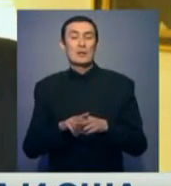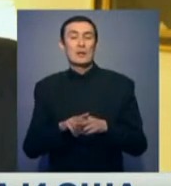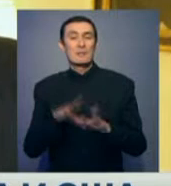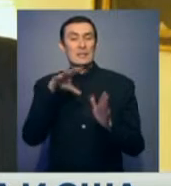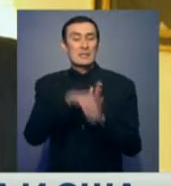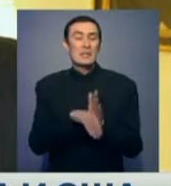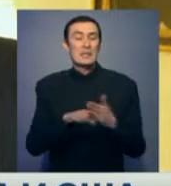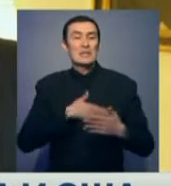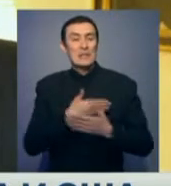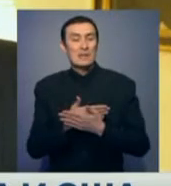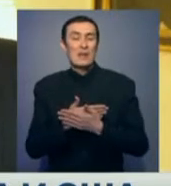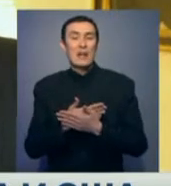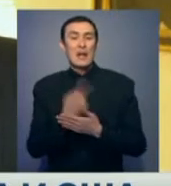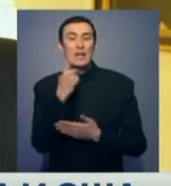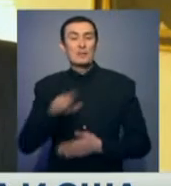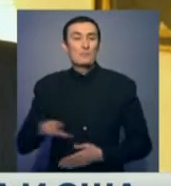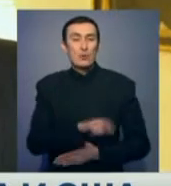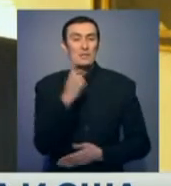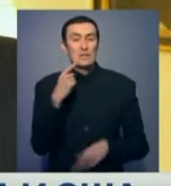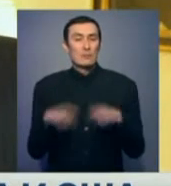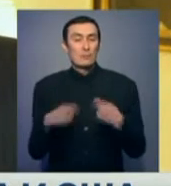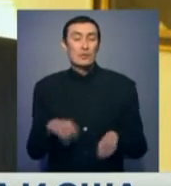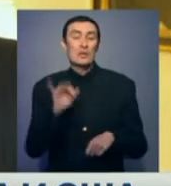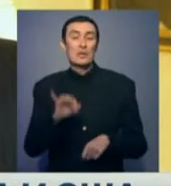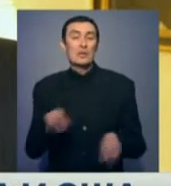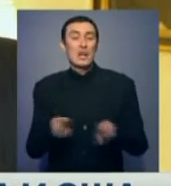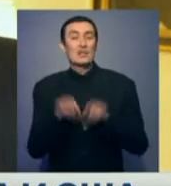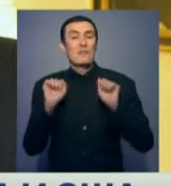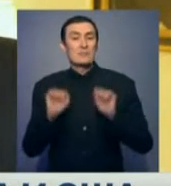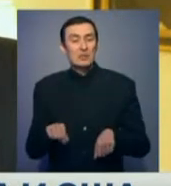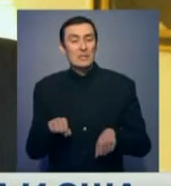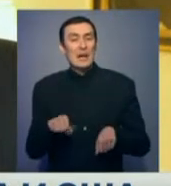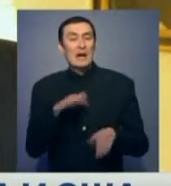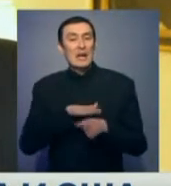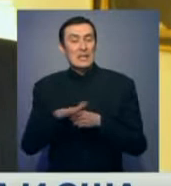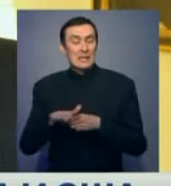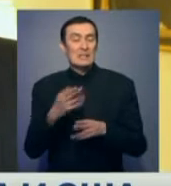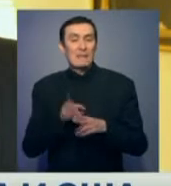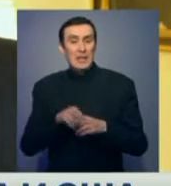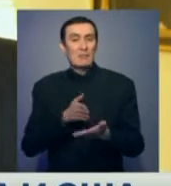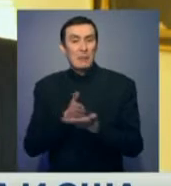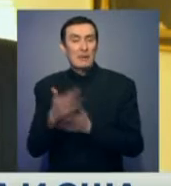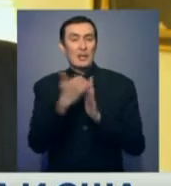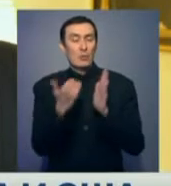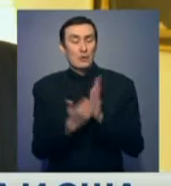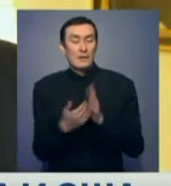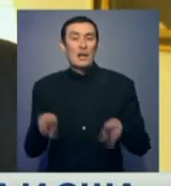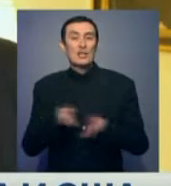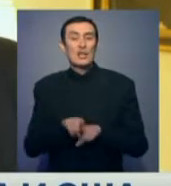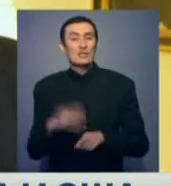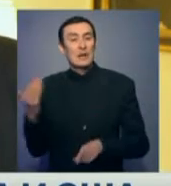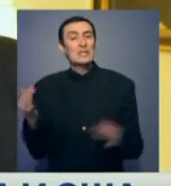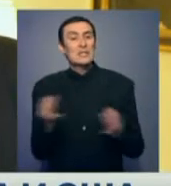присоединение к инициативе «Один пояс, один путь» и рассматривают возможности реализации в этом направлении проектов. А также они